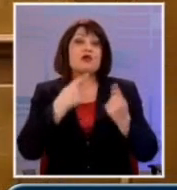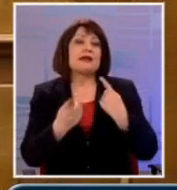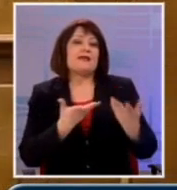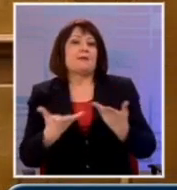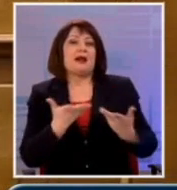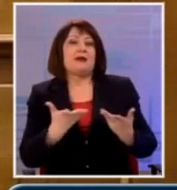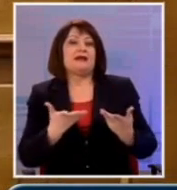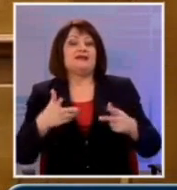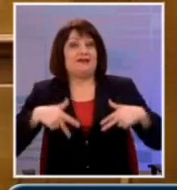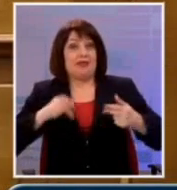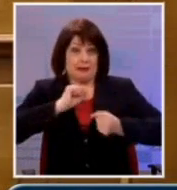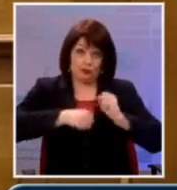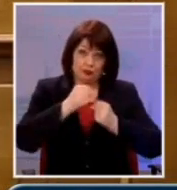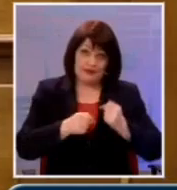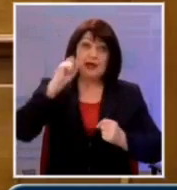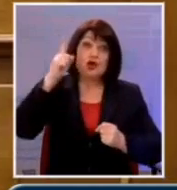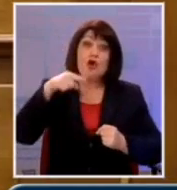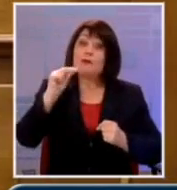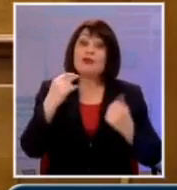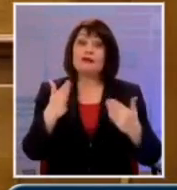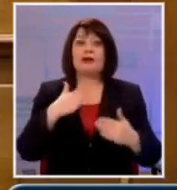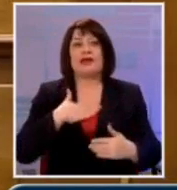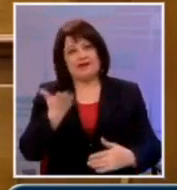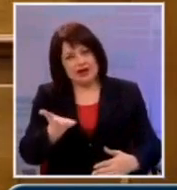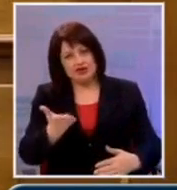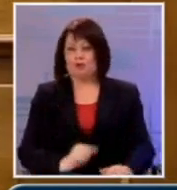επιχειρήσει η κυβέρνηση αλλά και από τη γνώμη της Βουλής. Σας ευχαριστώ.